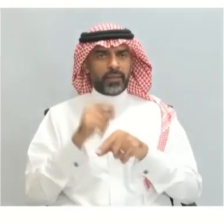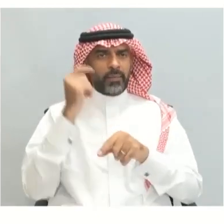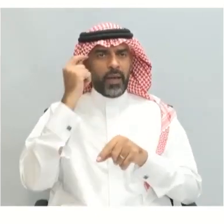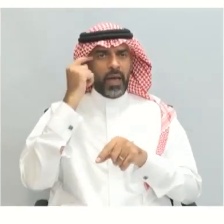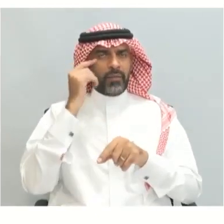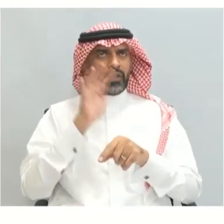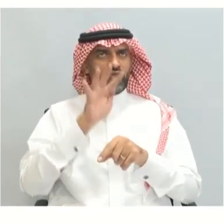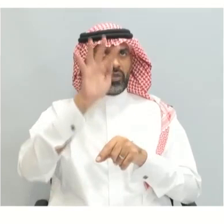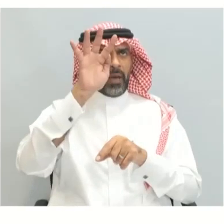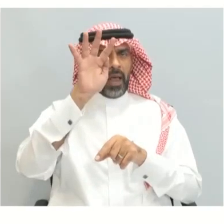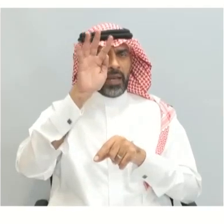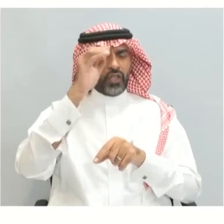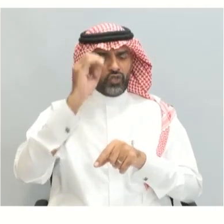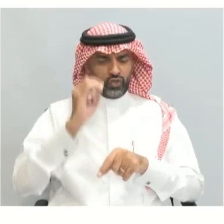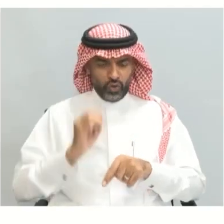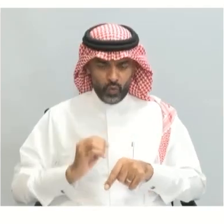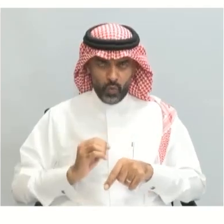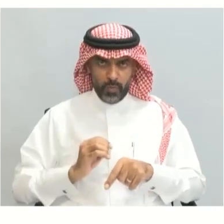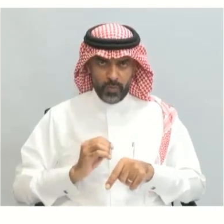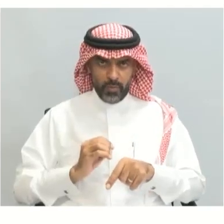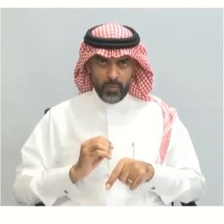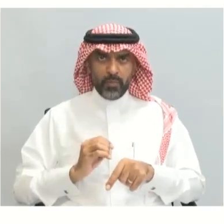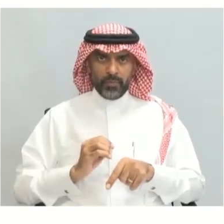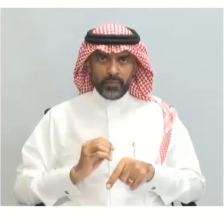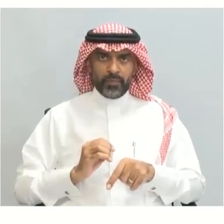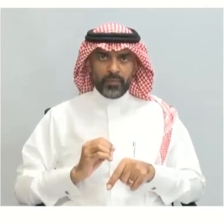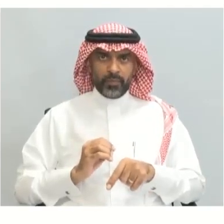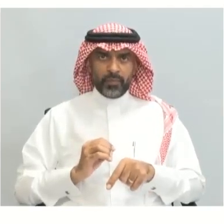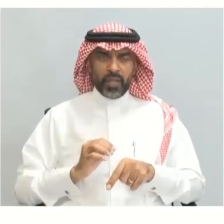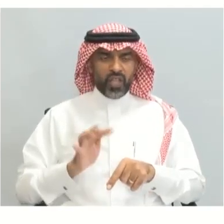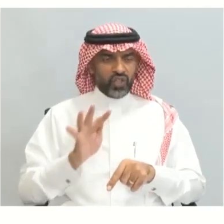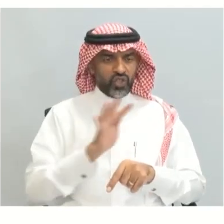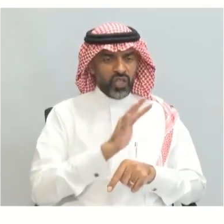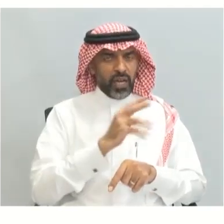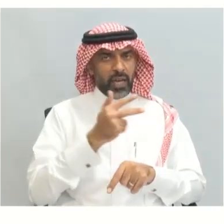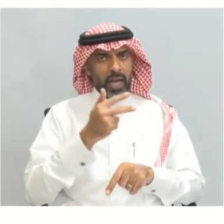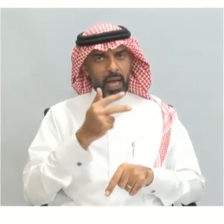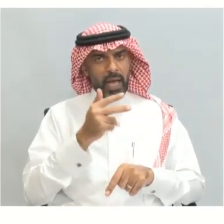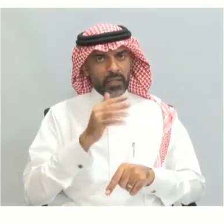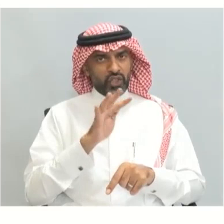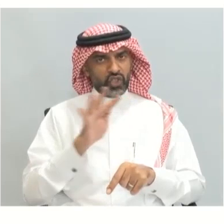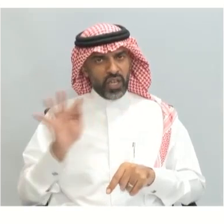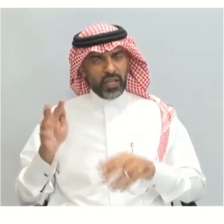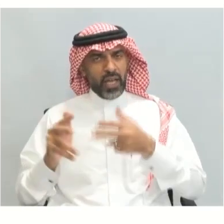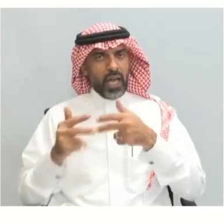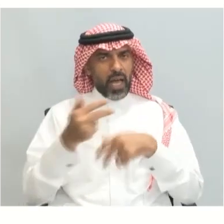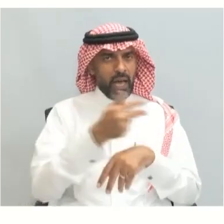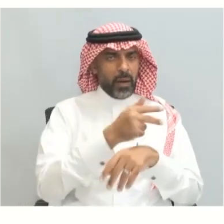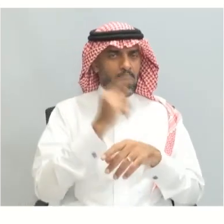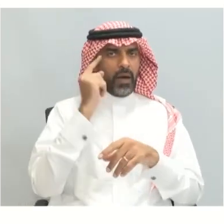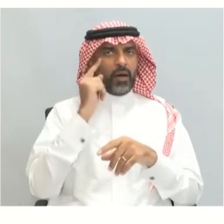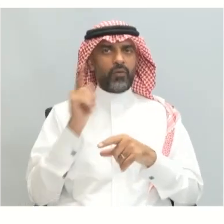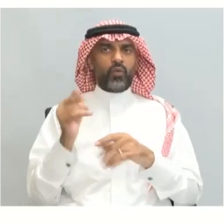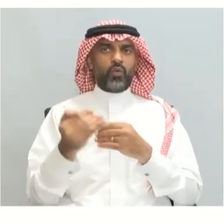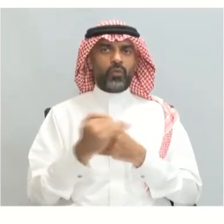الطلاب نحدد اتجاه بقيه الجهات الاصليه من شمال وجنوب وشرق